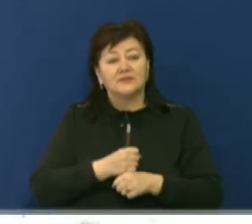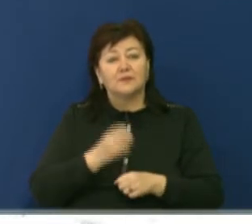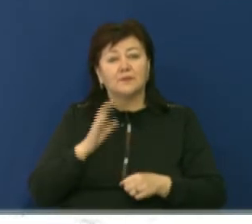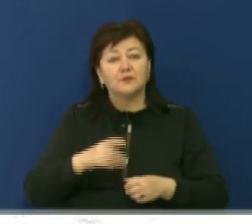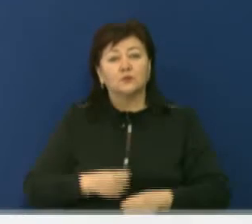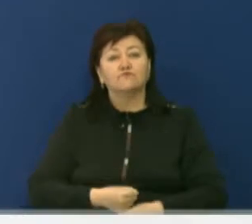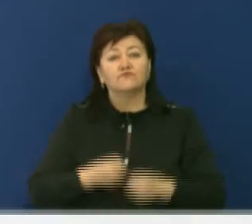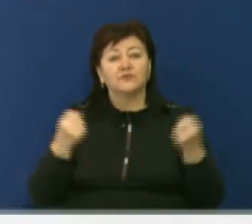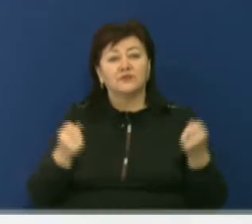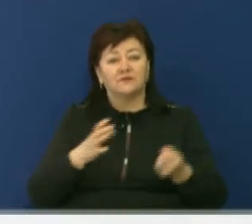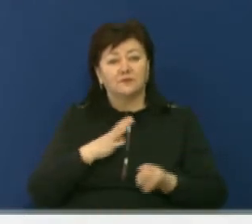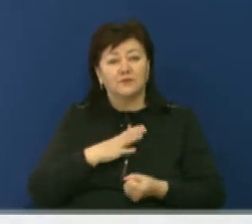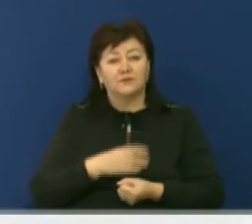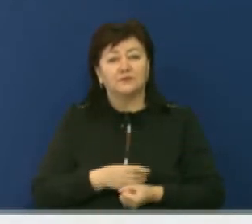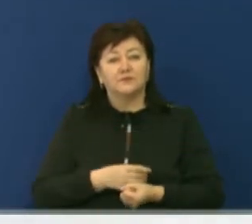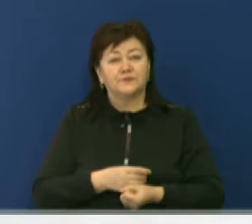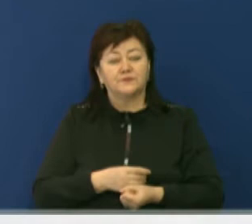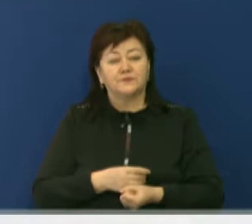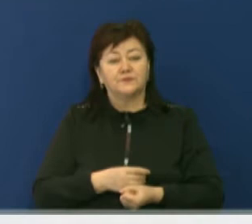жарылыс жүргізілді.